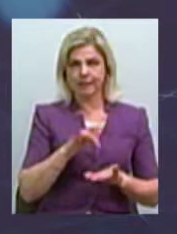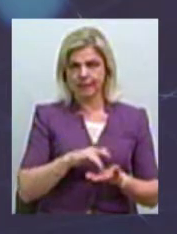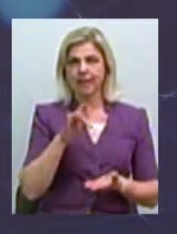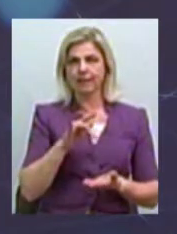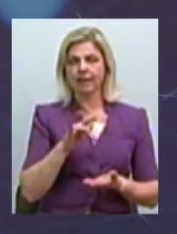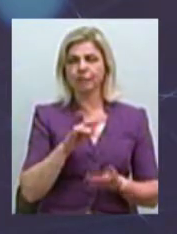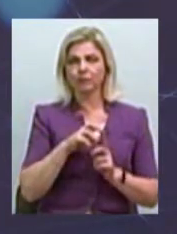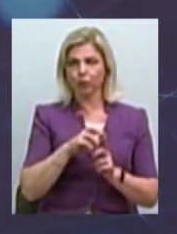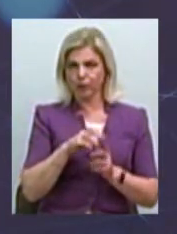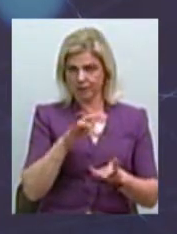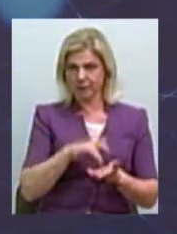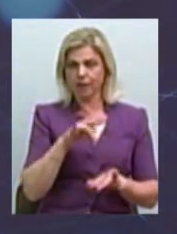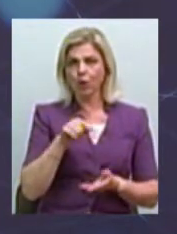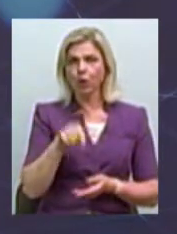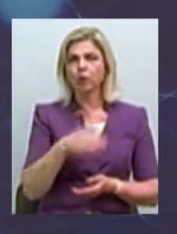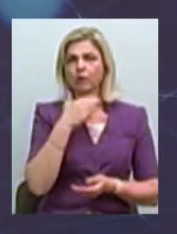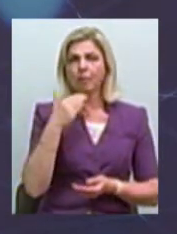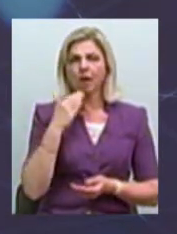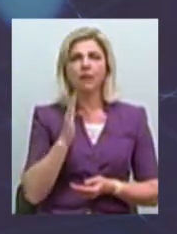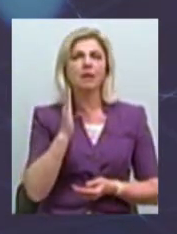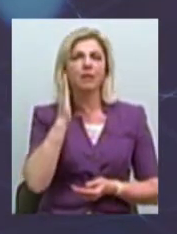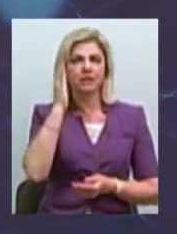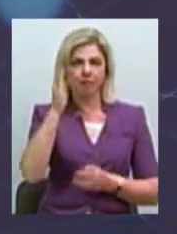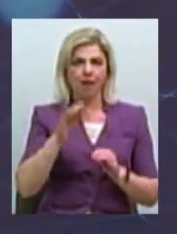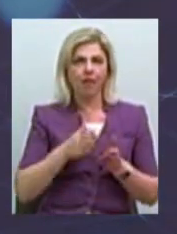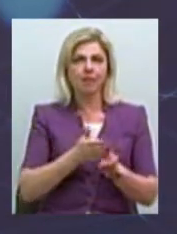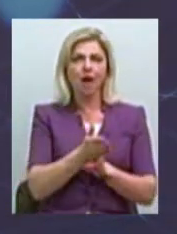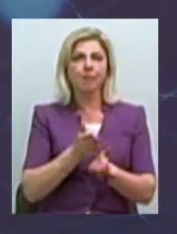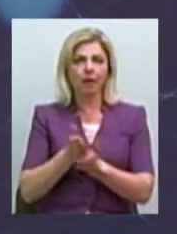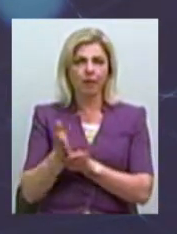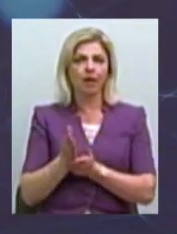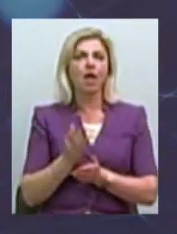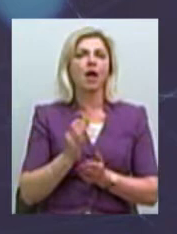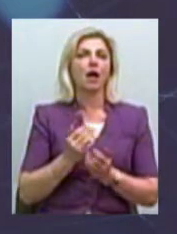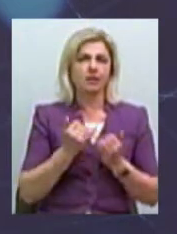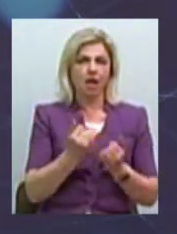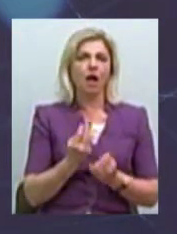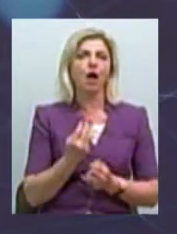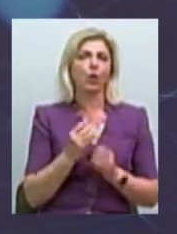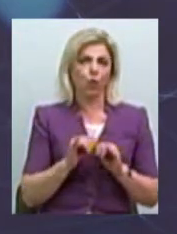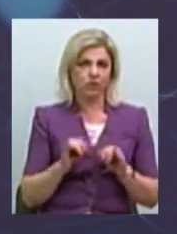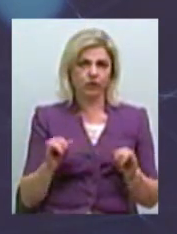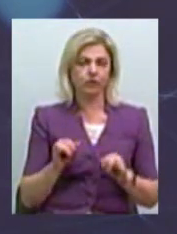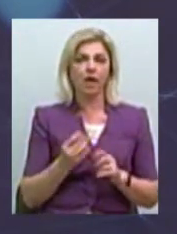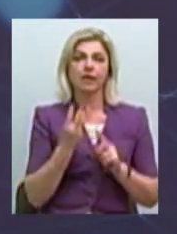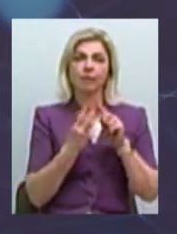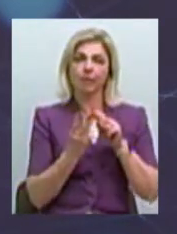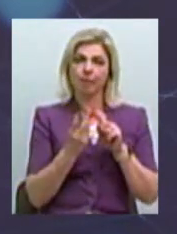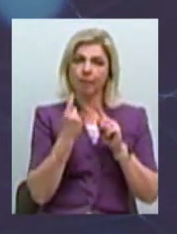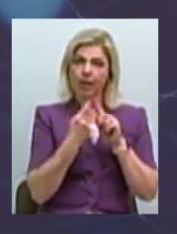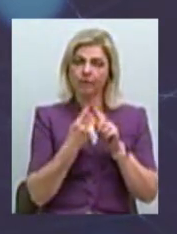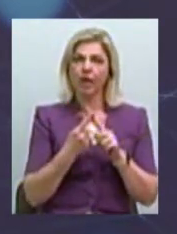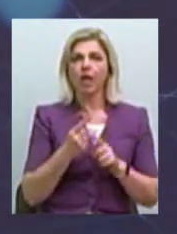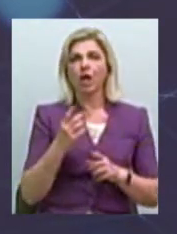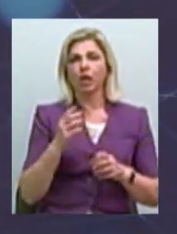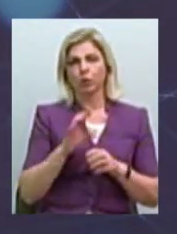дуже багато перспективних напрямків для розвитку туризму. Мабуть, виділю три напрямки зараз. Це індустріальний, тому